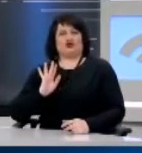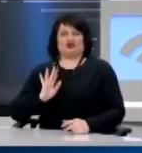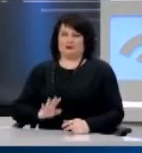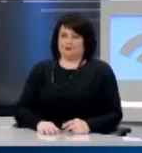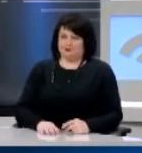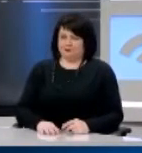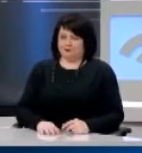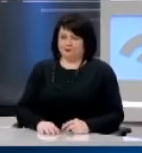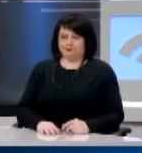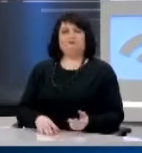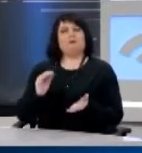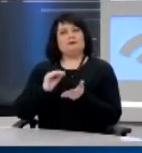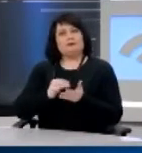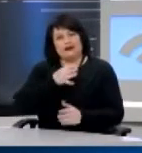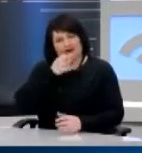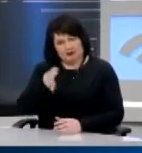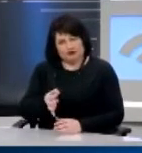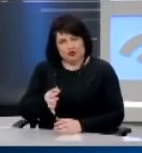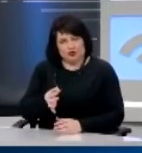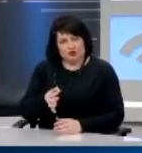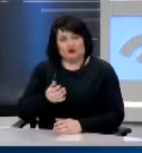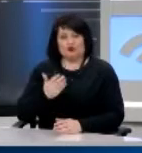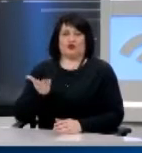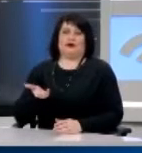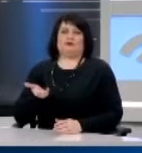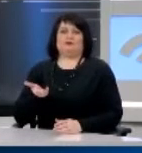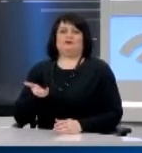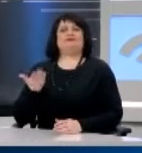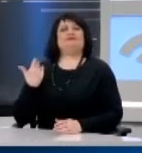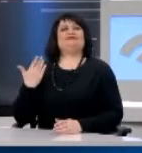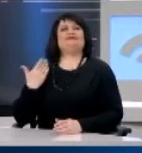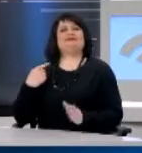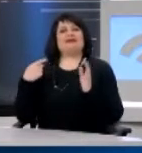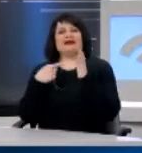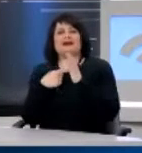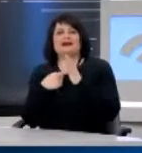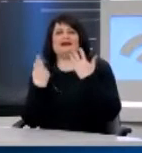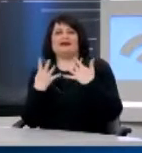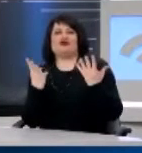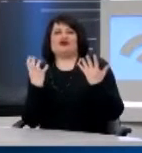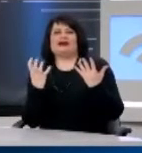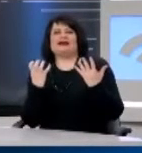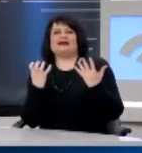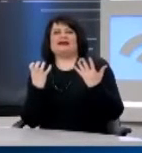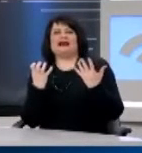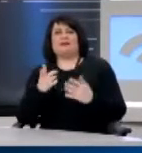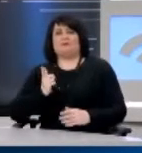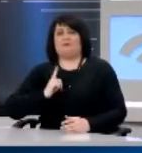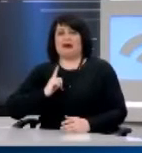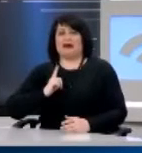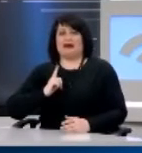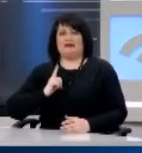ότι τη δεκαετία του 90, παρά τις θυσίωνες προβλέψεις για το δημογραφικό, η χώρα αύξησε τον πληθυσμό της κατά περίπου 700.000